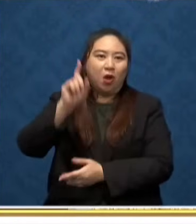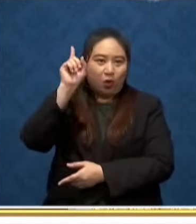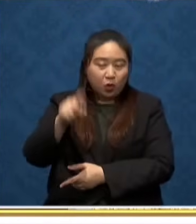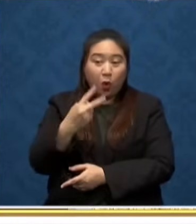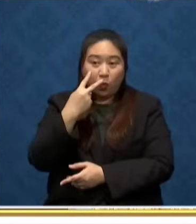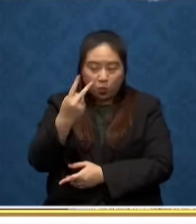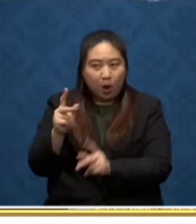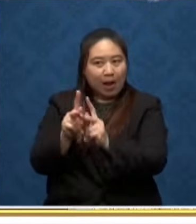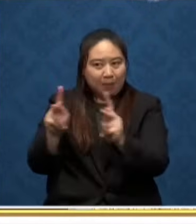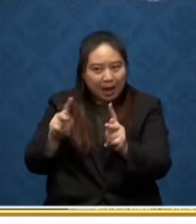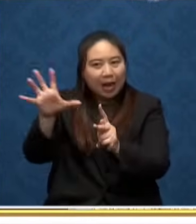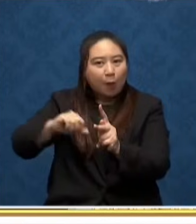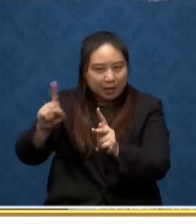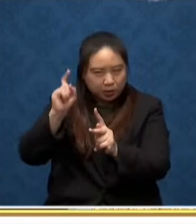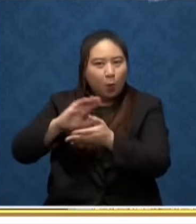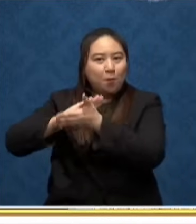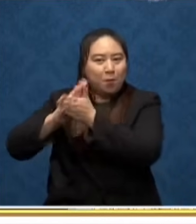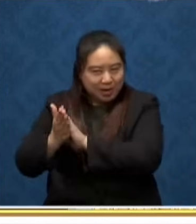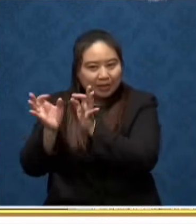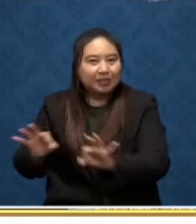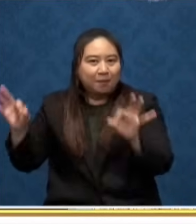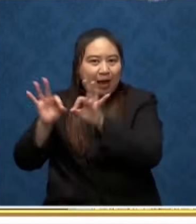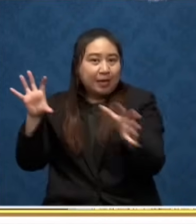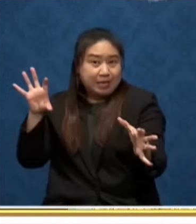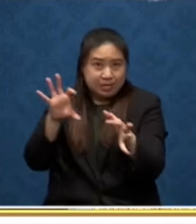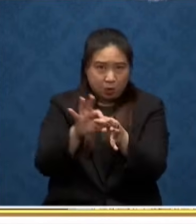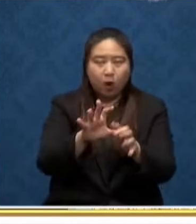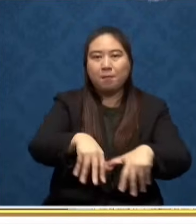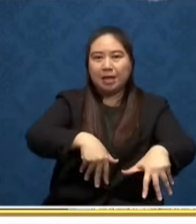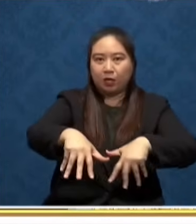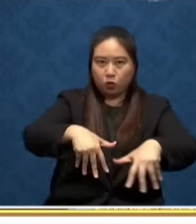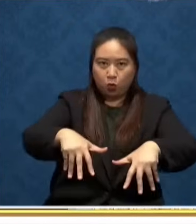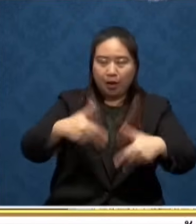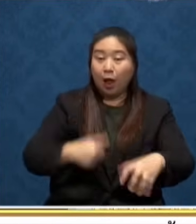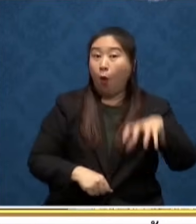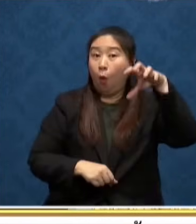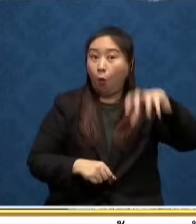ที่มาของบอร์ดให้ยึดโยงกับประชาชนและถูกตรวจสอบจากองค์